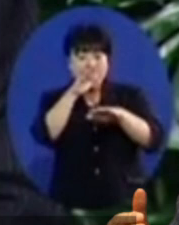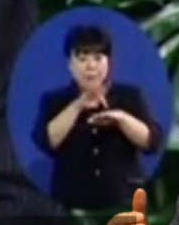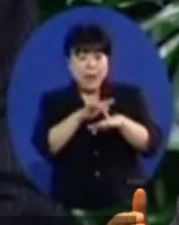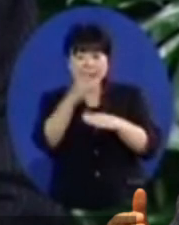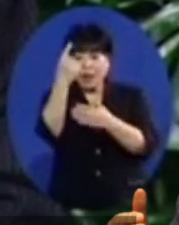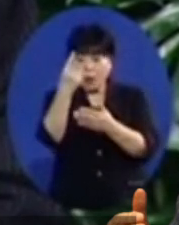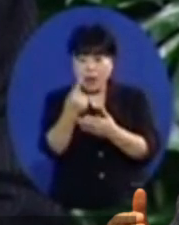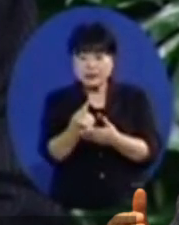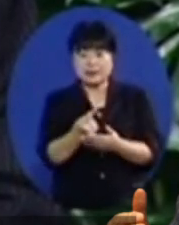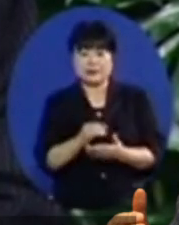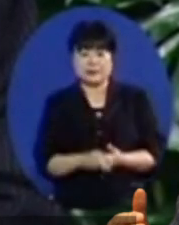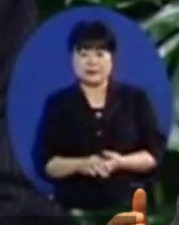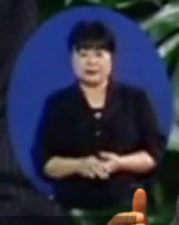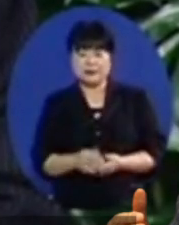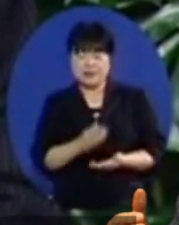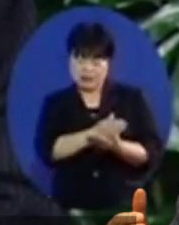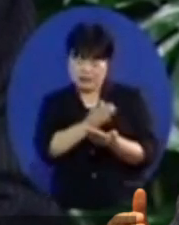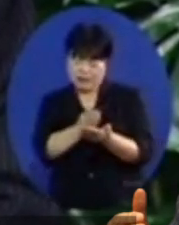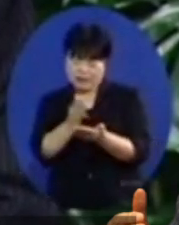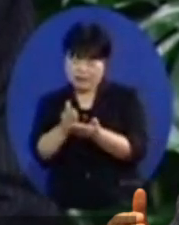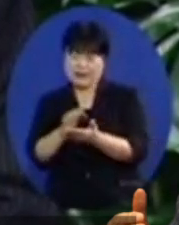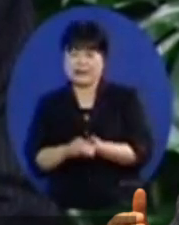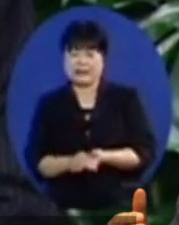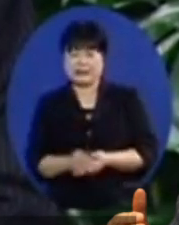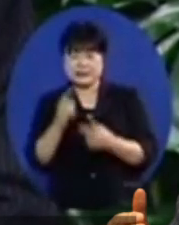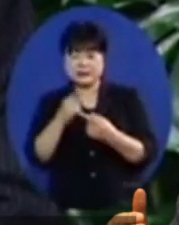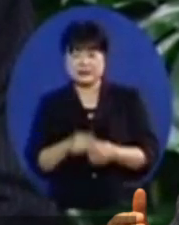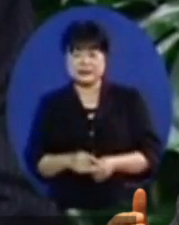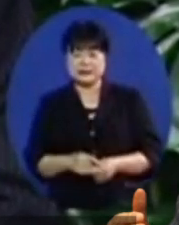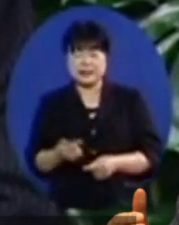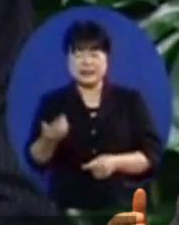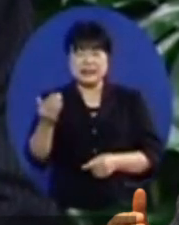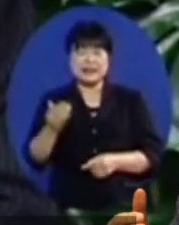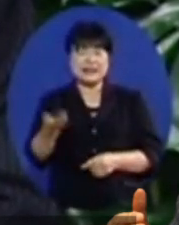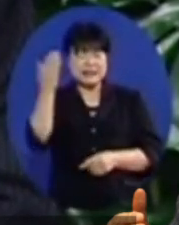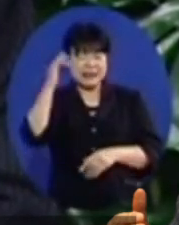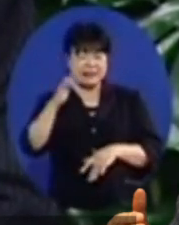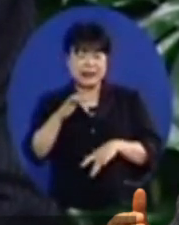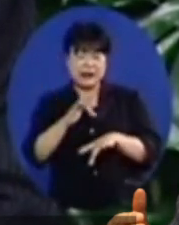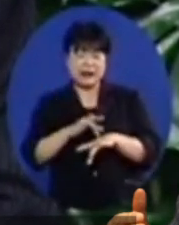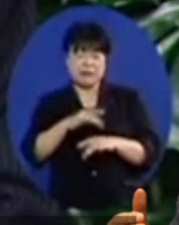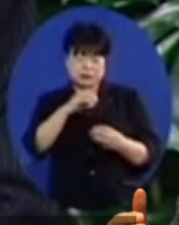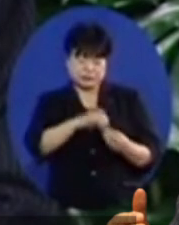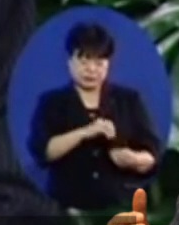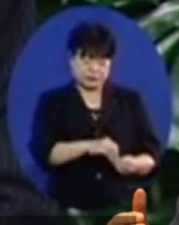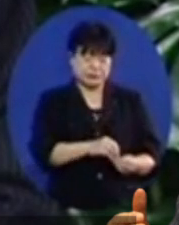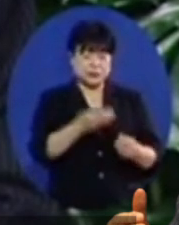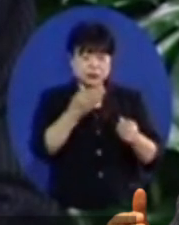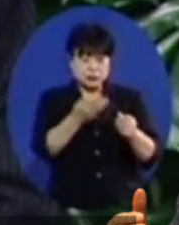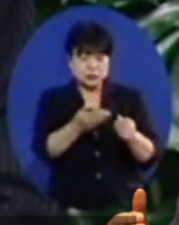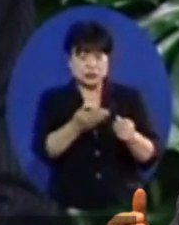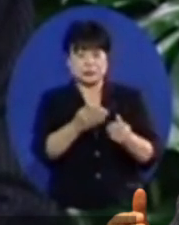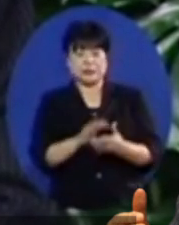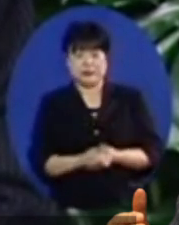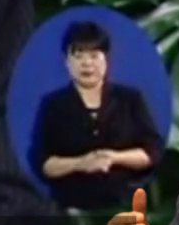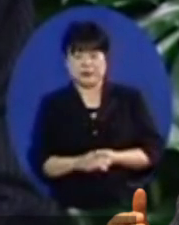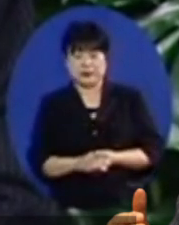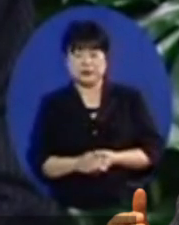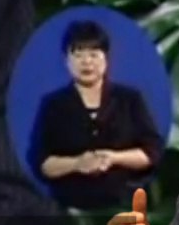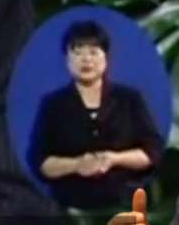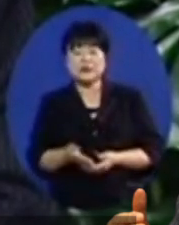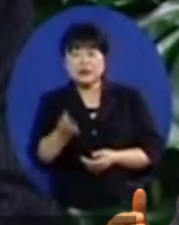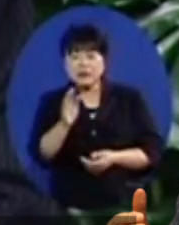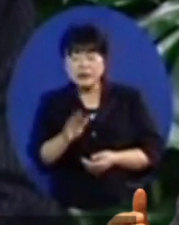와서 여러 가지 세속적인 유혹으로 둥지를 태도록 내버려 놓아서는 안 된다는